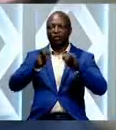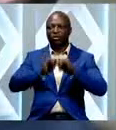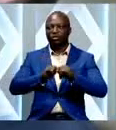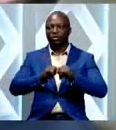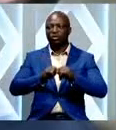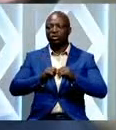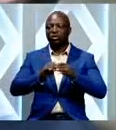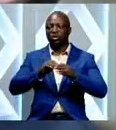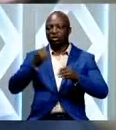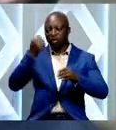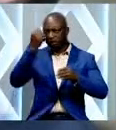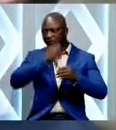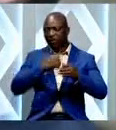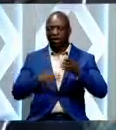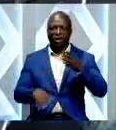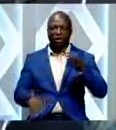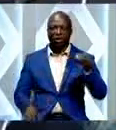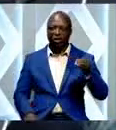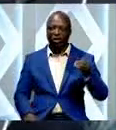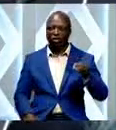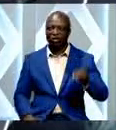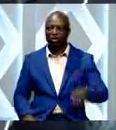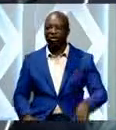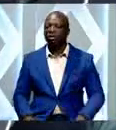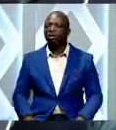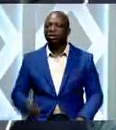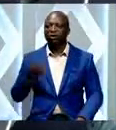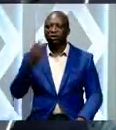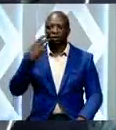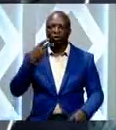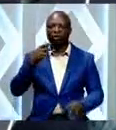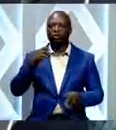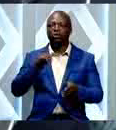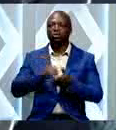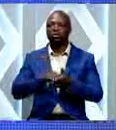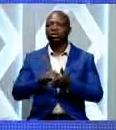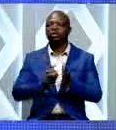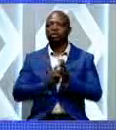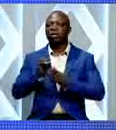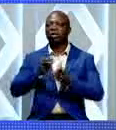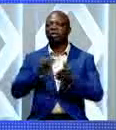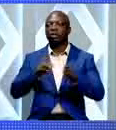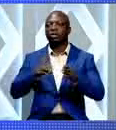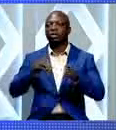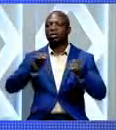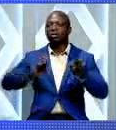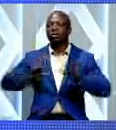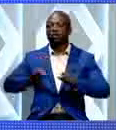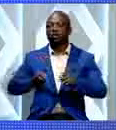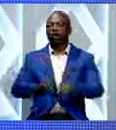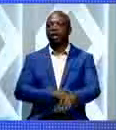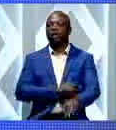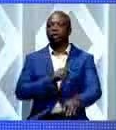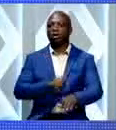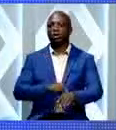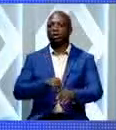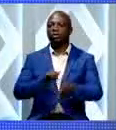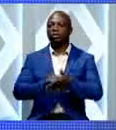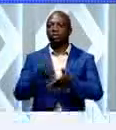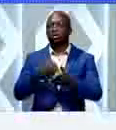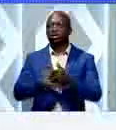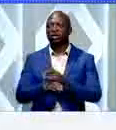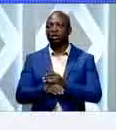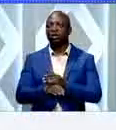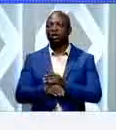de l'Africa 50. On considère que le développement des marchés ne peut se faire à long terme que s'il est intégré et s'il est